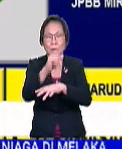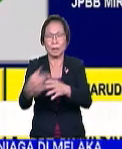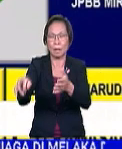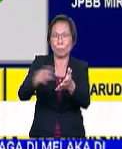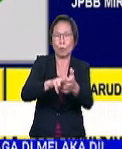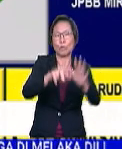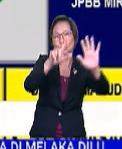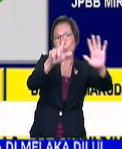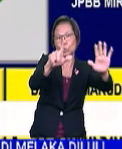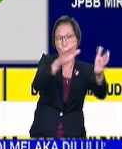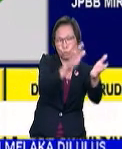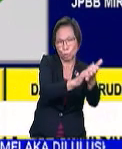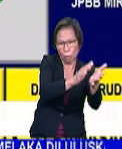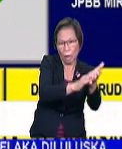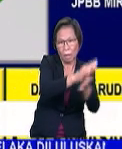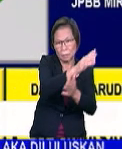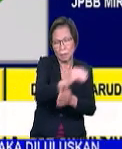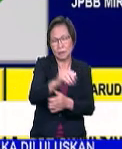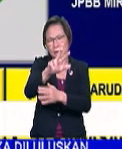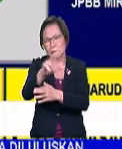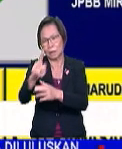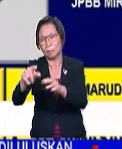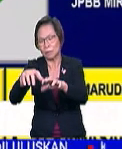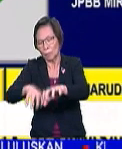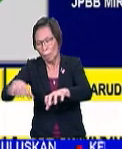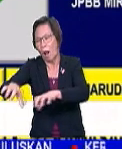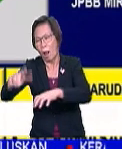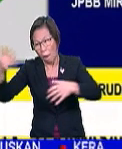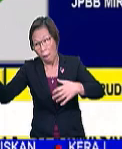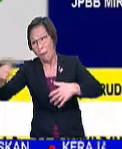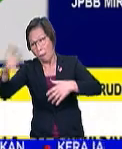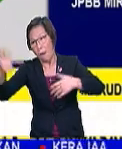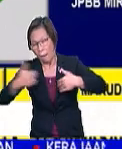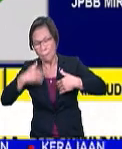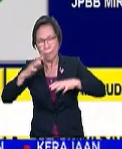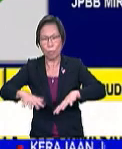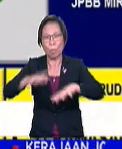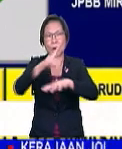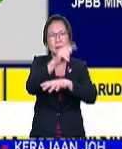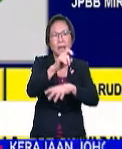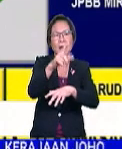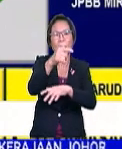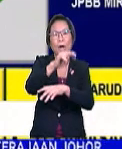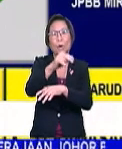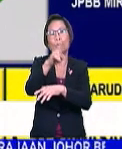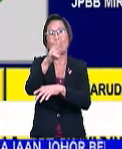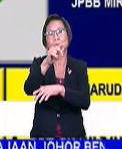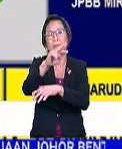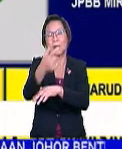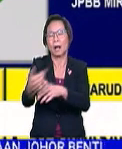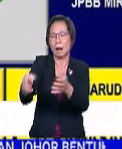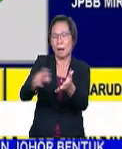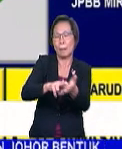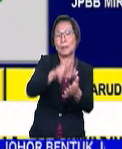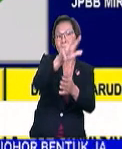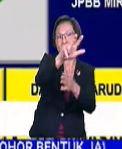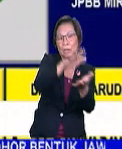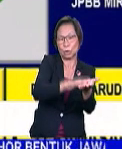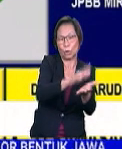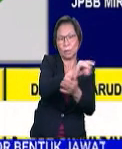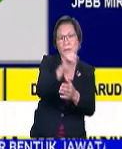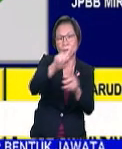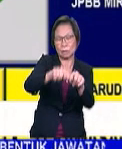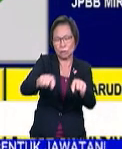melaporkan 7 buah sekolah dan 31 kawasan lain terjejas banjir daerah Telang Usan melaporkan 3 buah sekolah dan